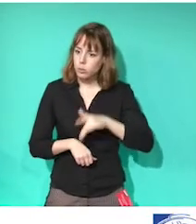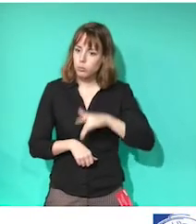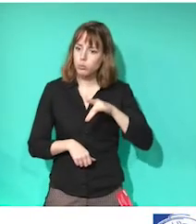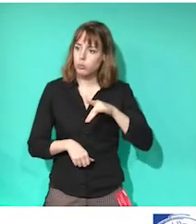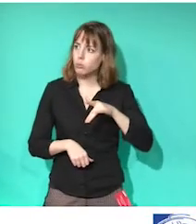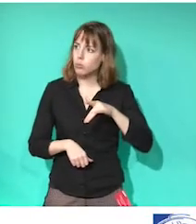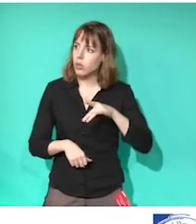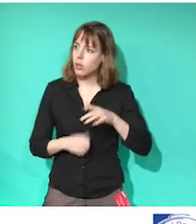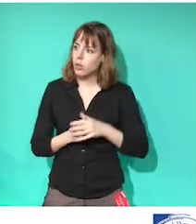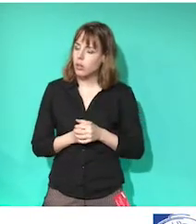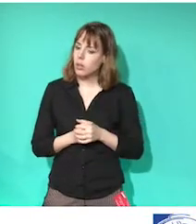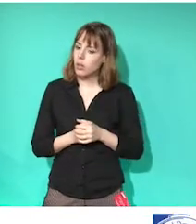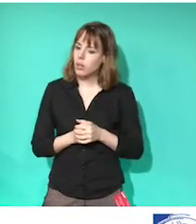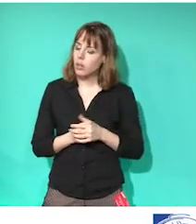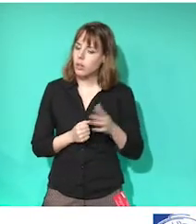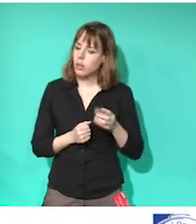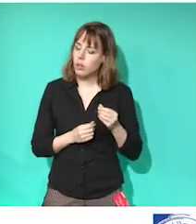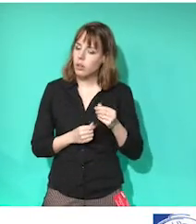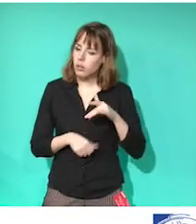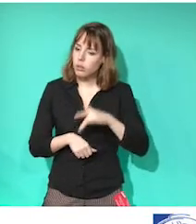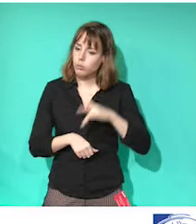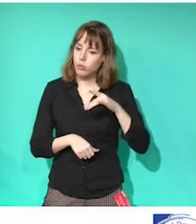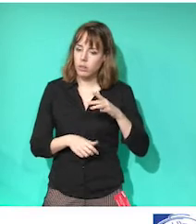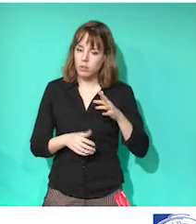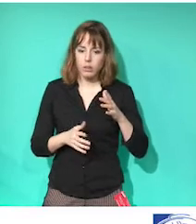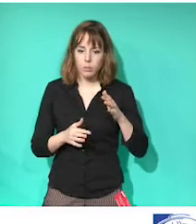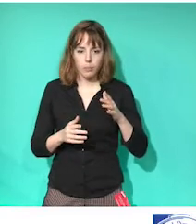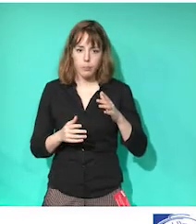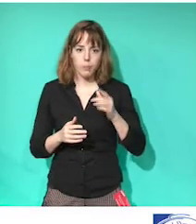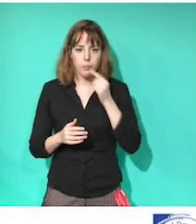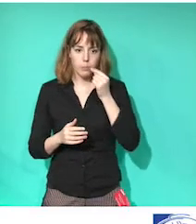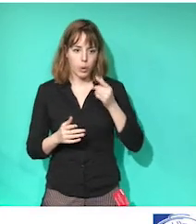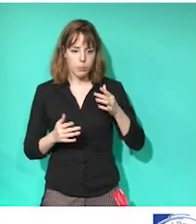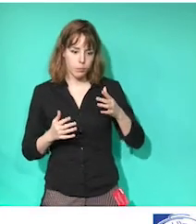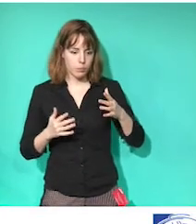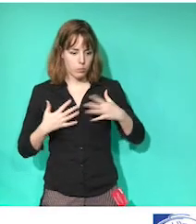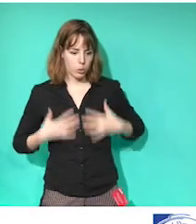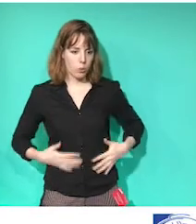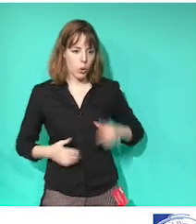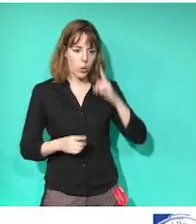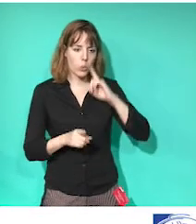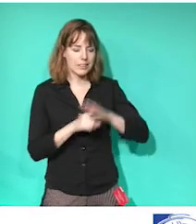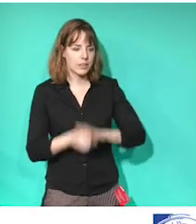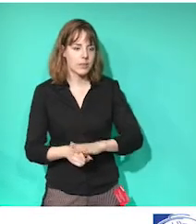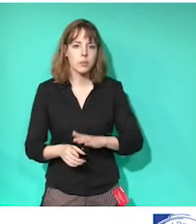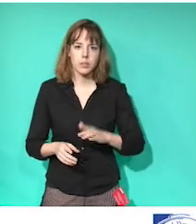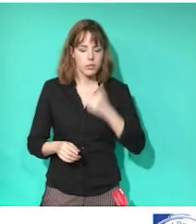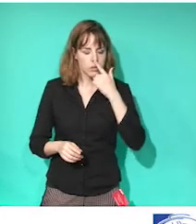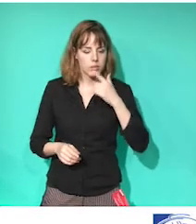ou seront oui. exposées à des comportements sexistes. Moi, je pense que oui, parce que je pense que le